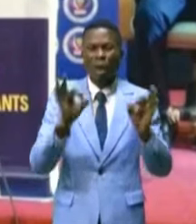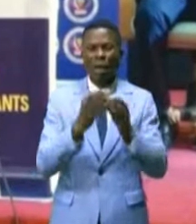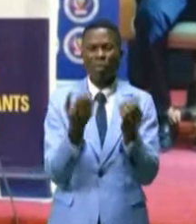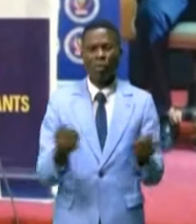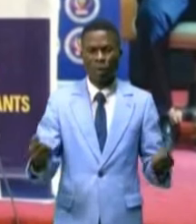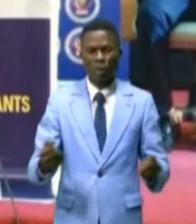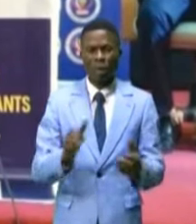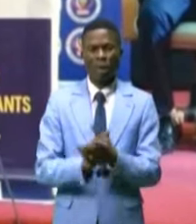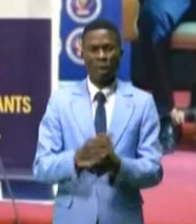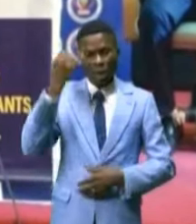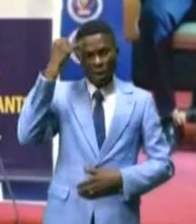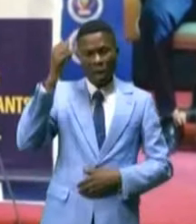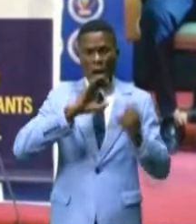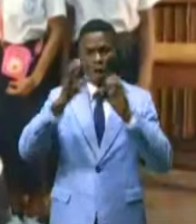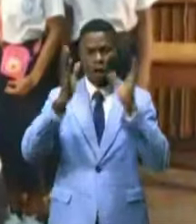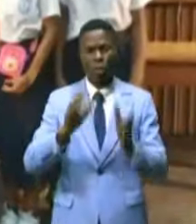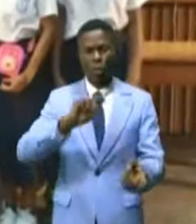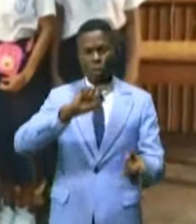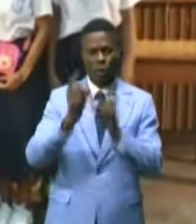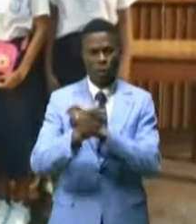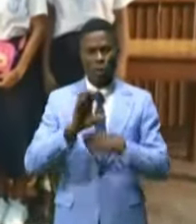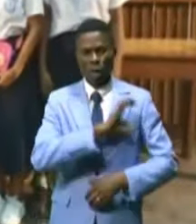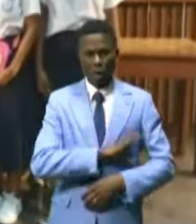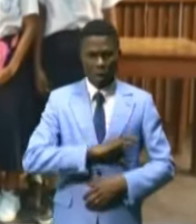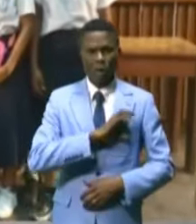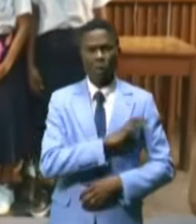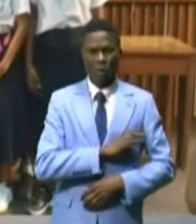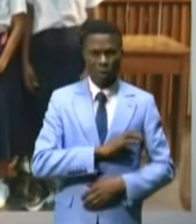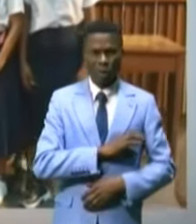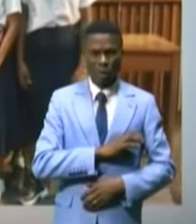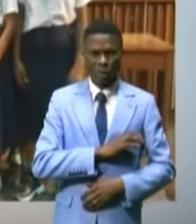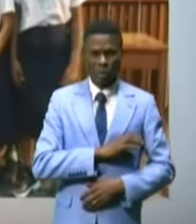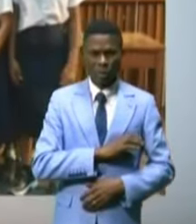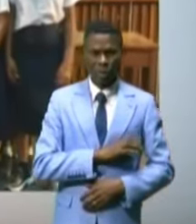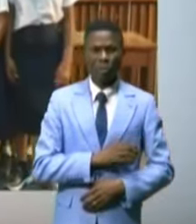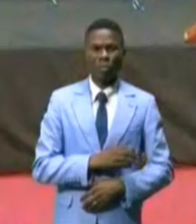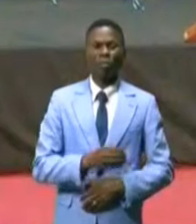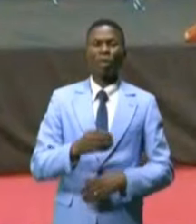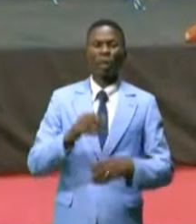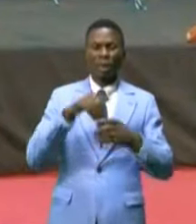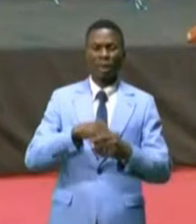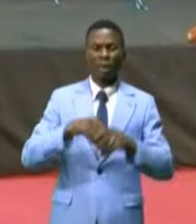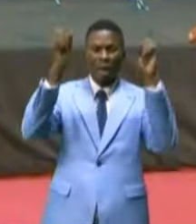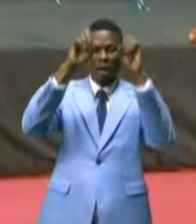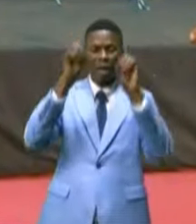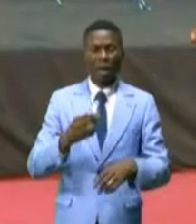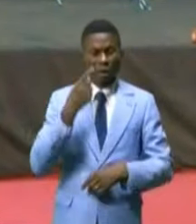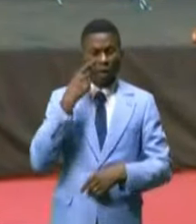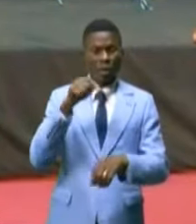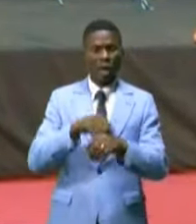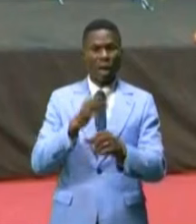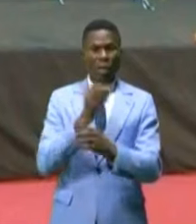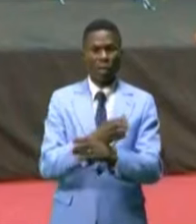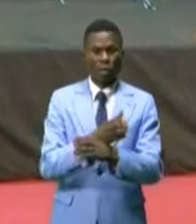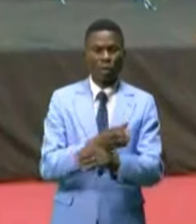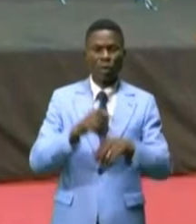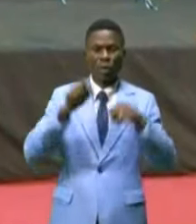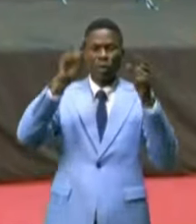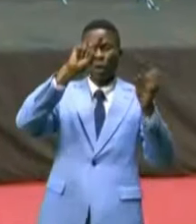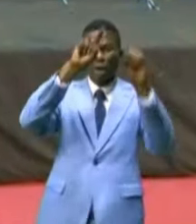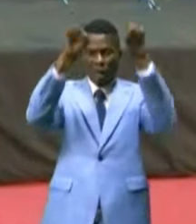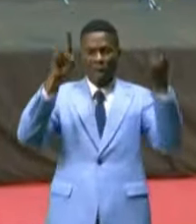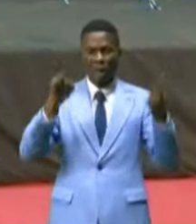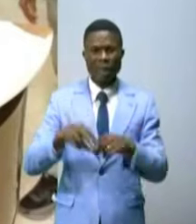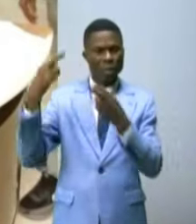des enfants communicateurs pour le changement des comportements, CE4 Zone Afrique, estime qu'il est temps pour les médias de changer la